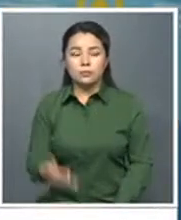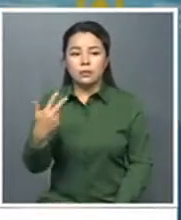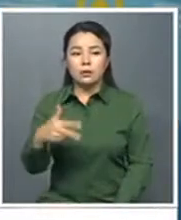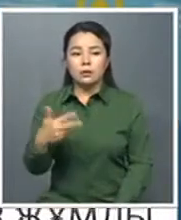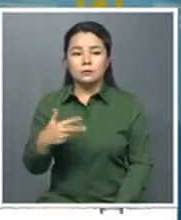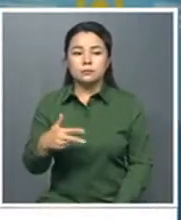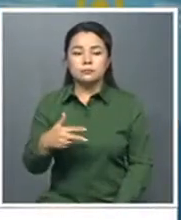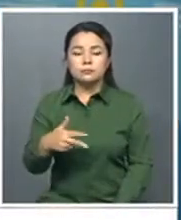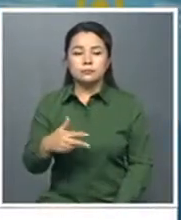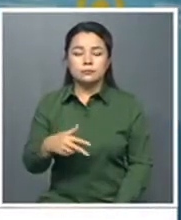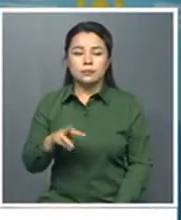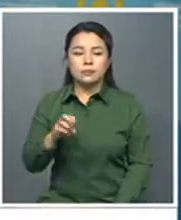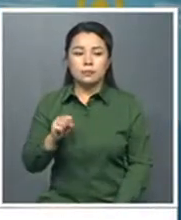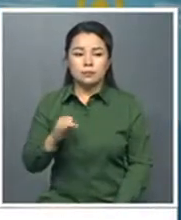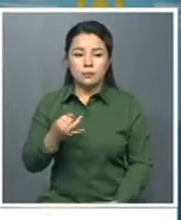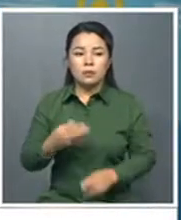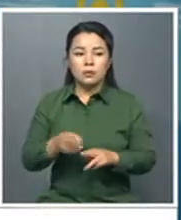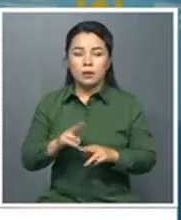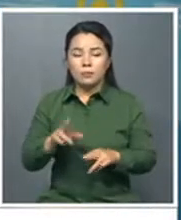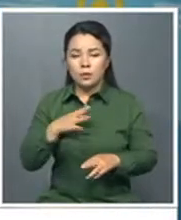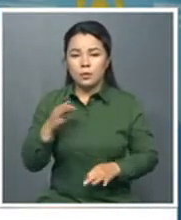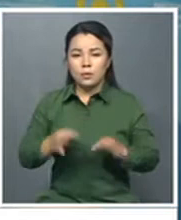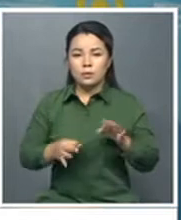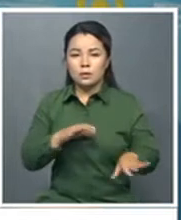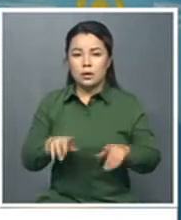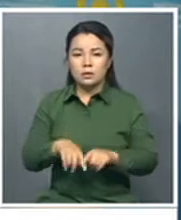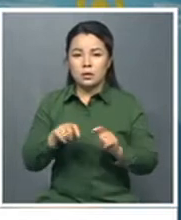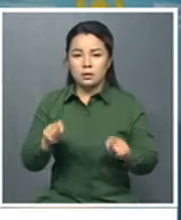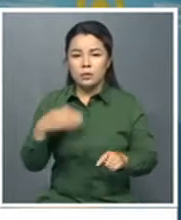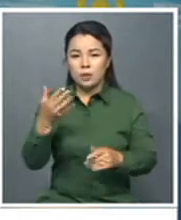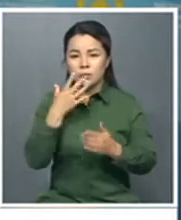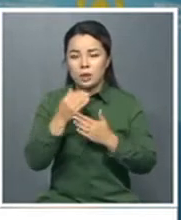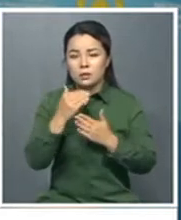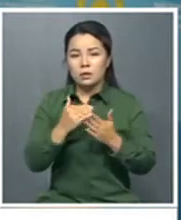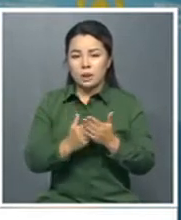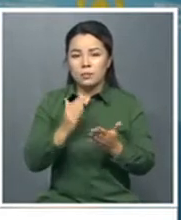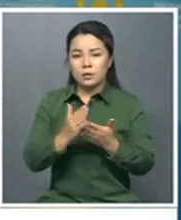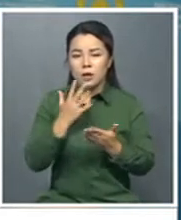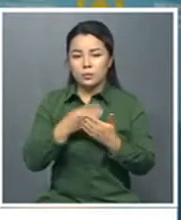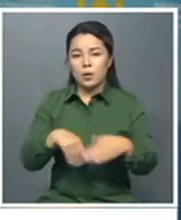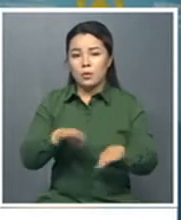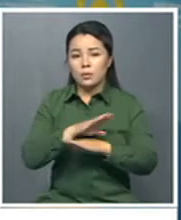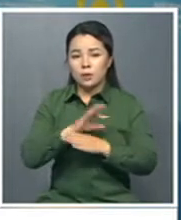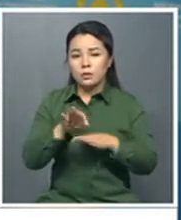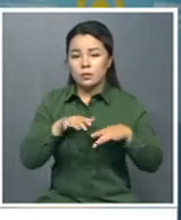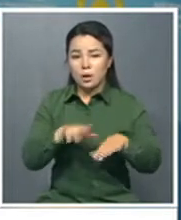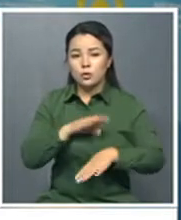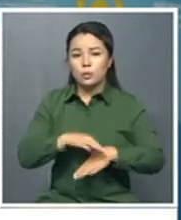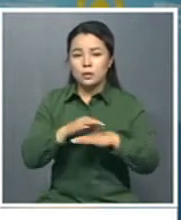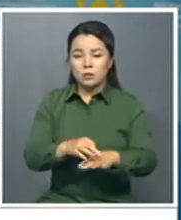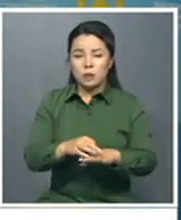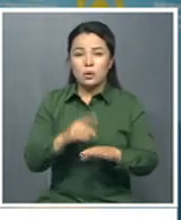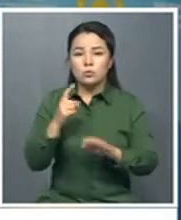30 мая в связи со смертью потерпевшего уголовное дело было переквалифицировано на статью 106. Ол кісінің өлімінен кейін іс қылмыстық